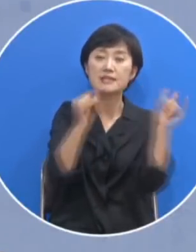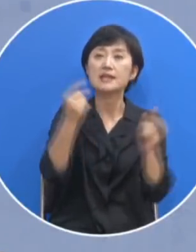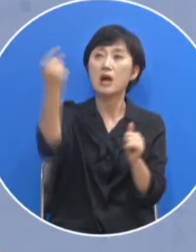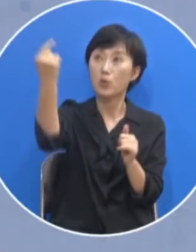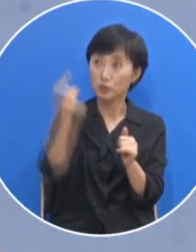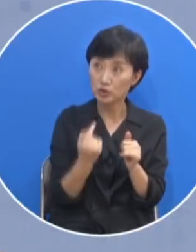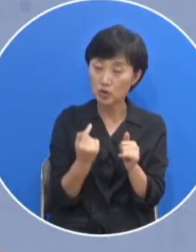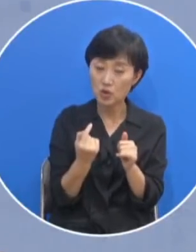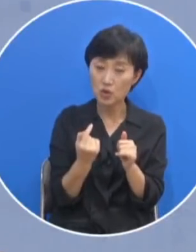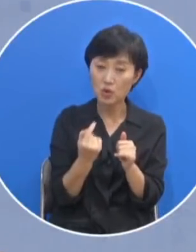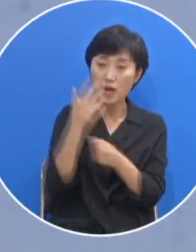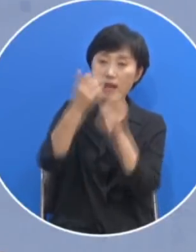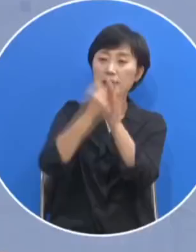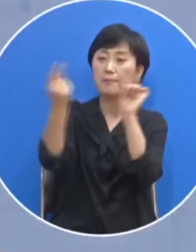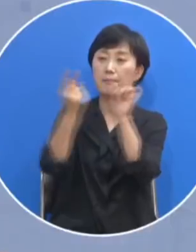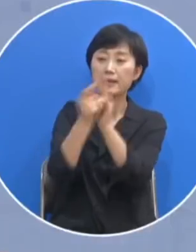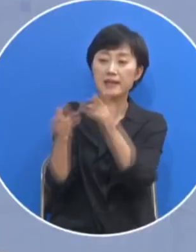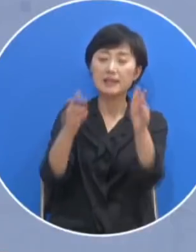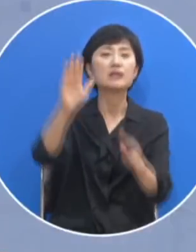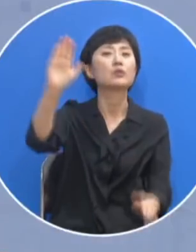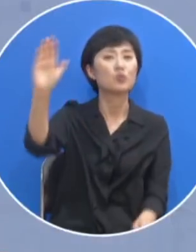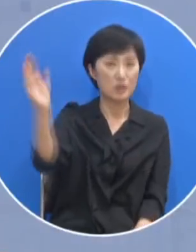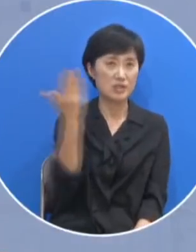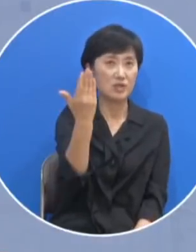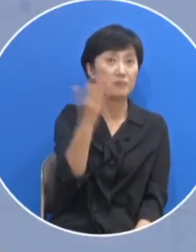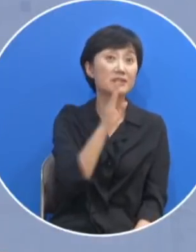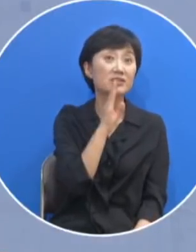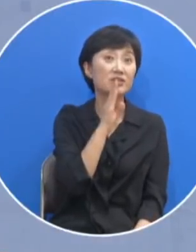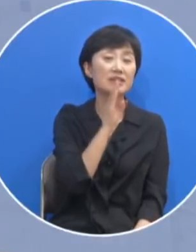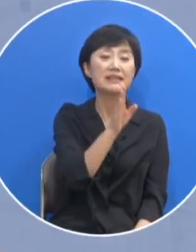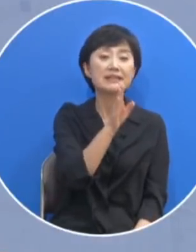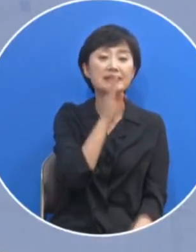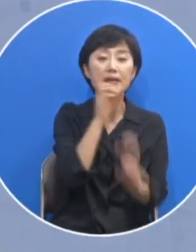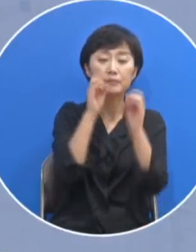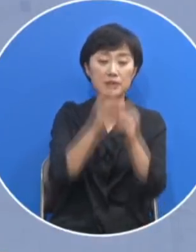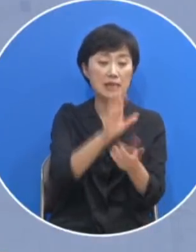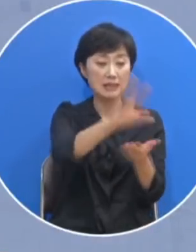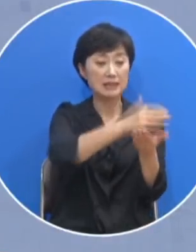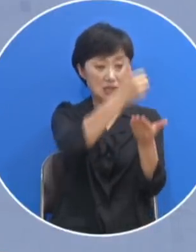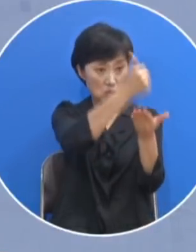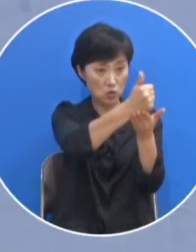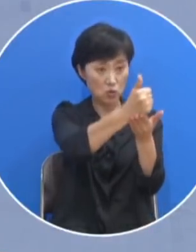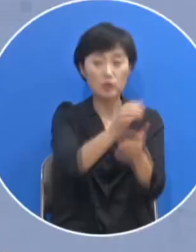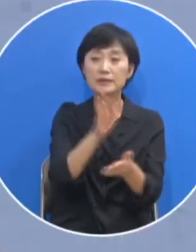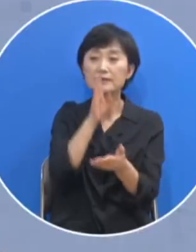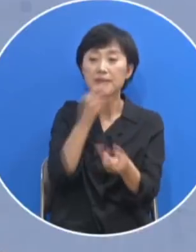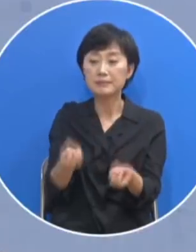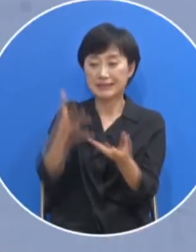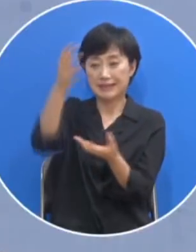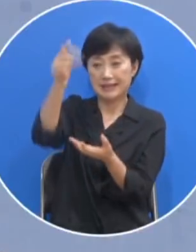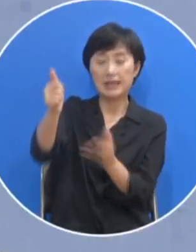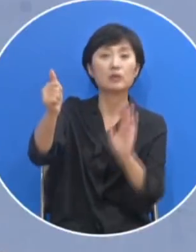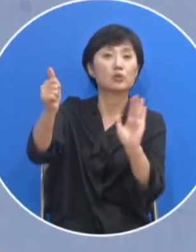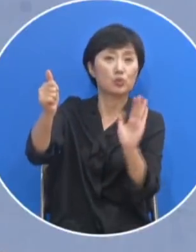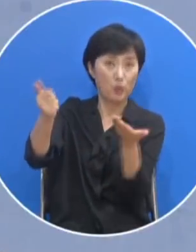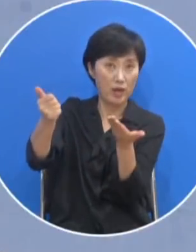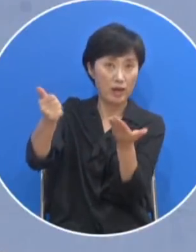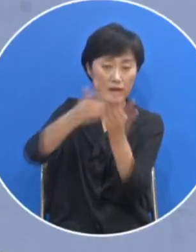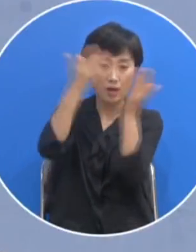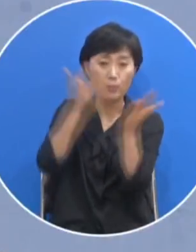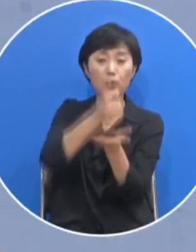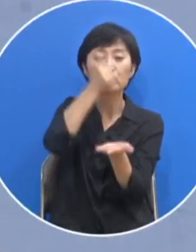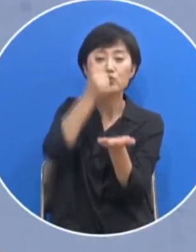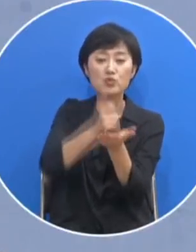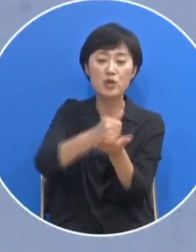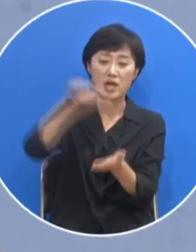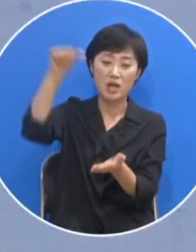risk 애니 5배나 뜨고 있습니까 아스 츄 파세요 그리스도께서 참 죄 사정으로 오셔서 우리의 모든 저주